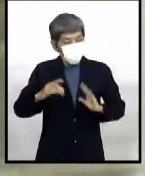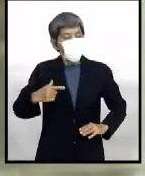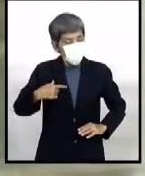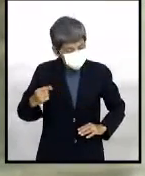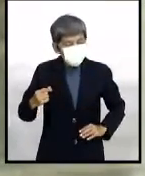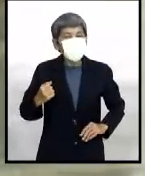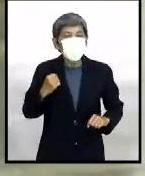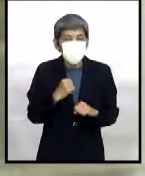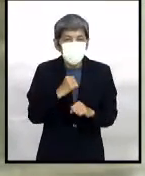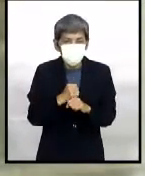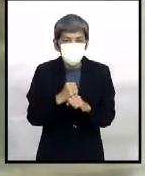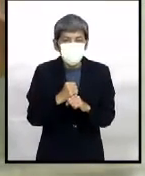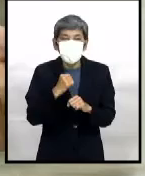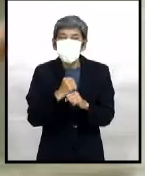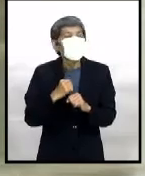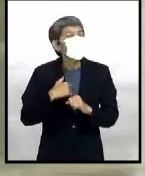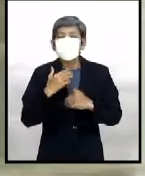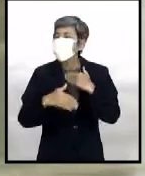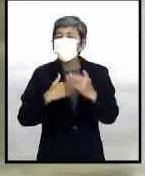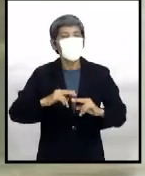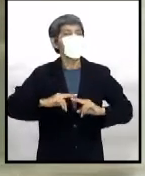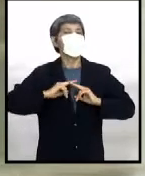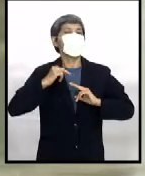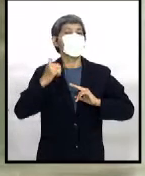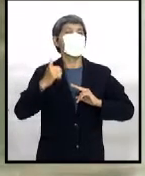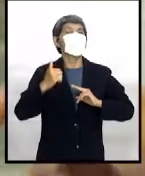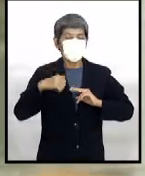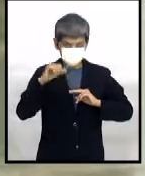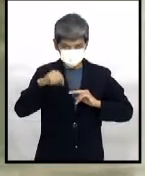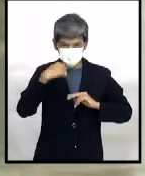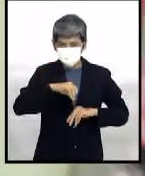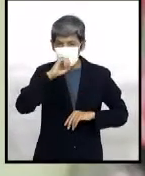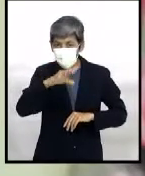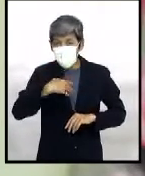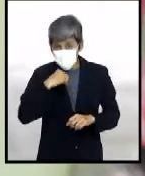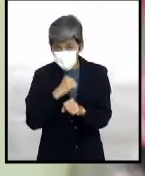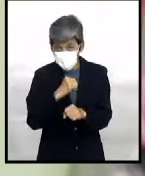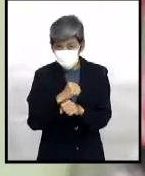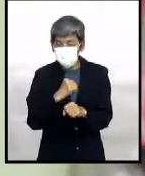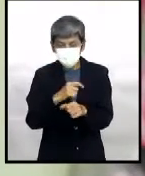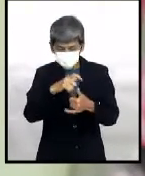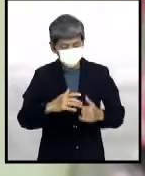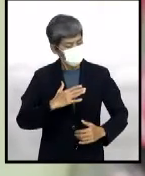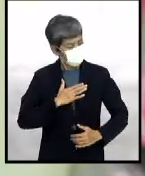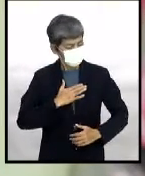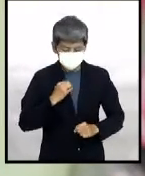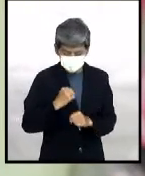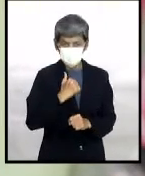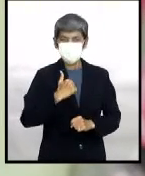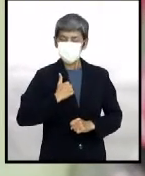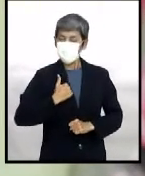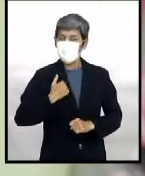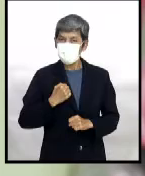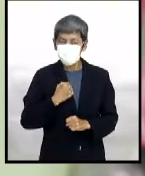ชอบอะไรแล้วสามารถมีคนที่จะชี้นำทางให้เขาได ้ถึงได้กลับมาบอกว่าที่ผมทำเนี่ยคือหนึ่งทำให้เด็กมั่นใจในตัวเองก่อนว่าเข